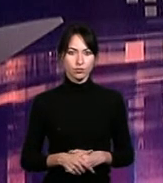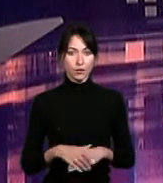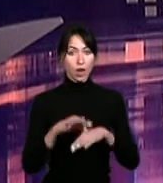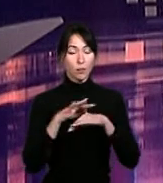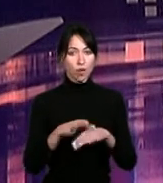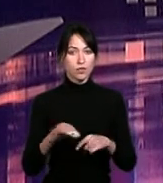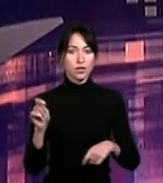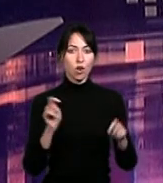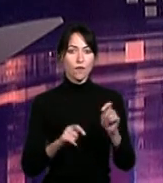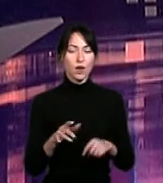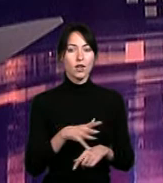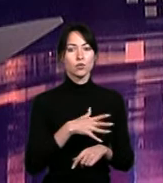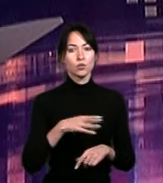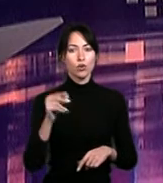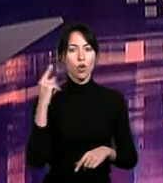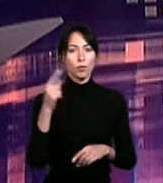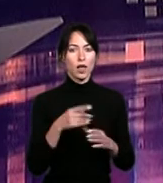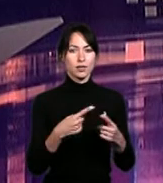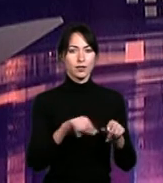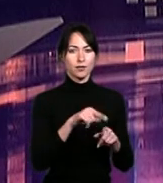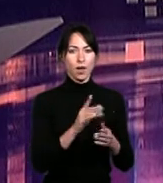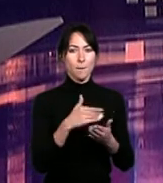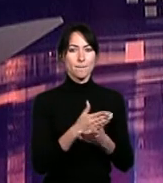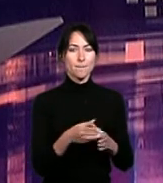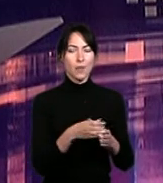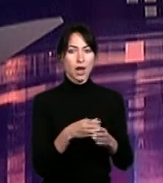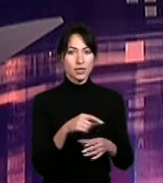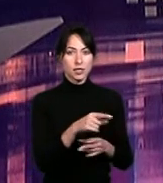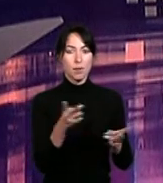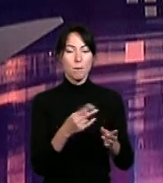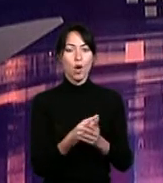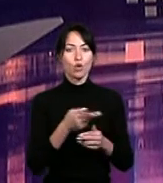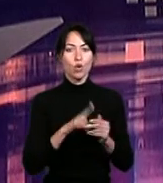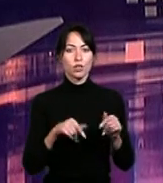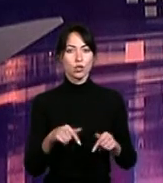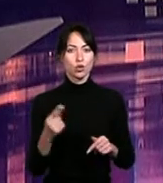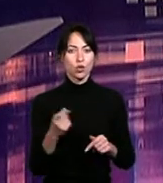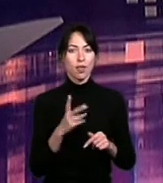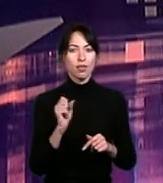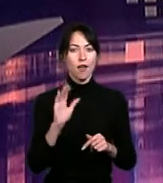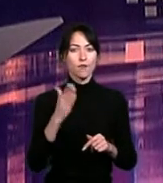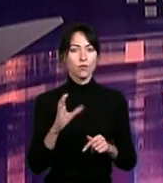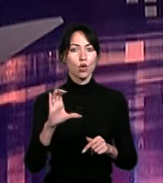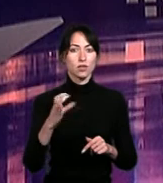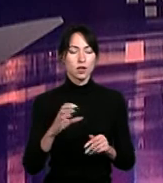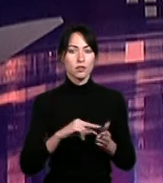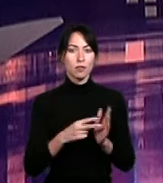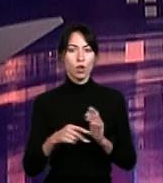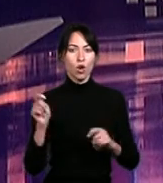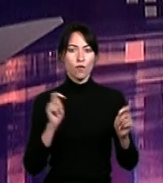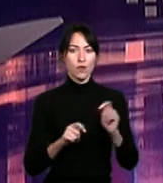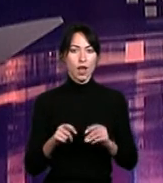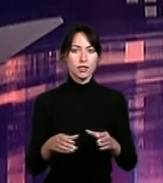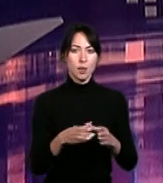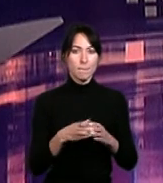Провести конференції всі обласні осередки політичних партій мають до кінця цього тижня. На вівторок та середу заплановані конференції